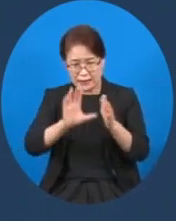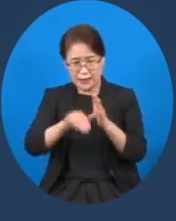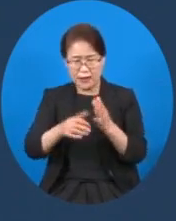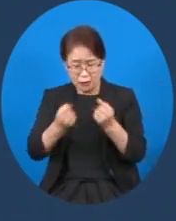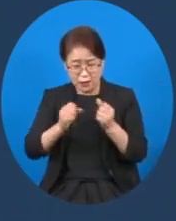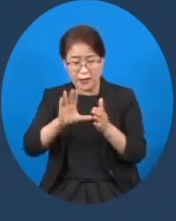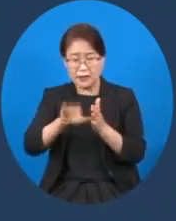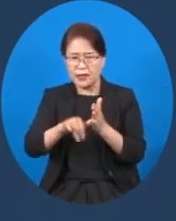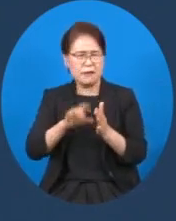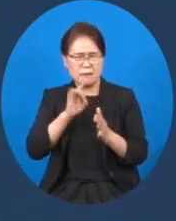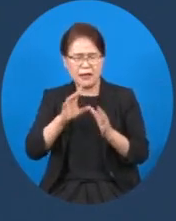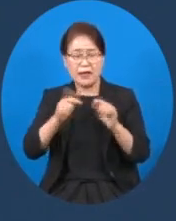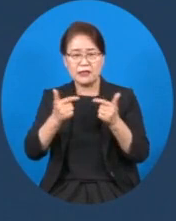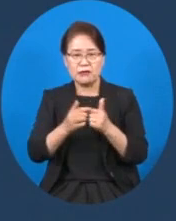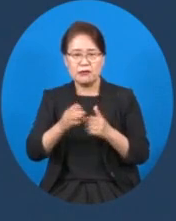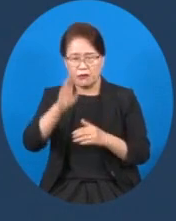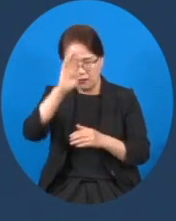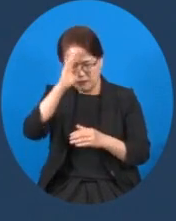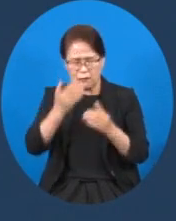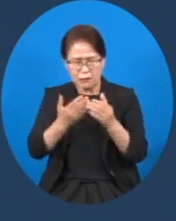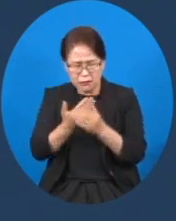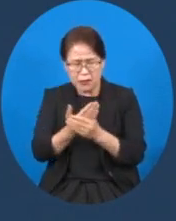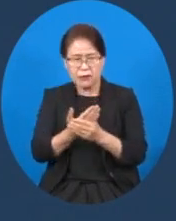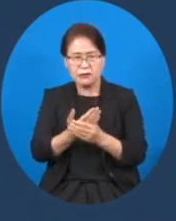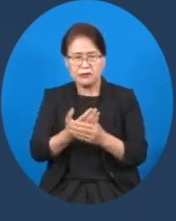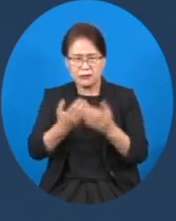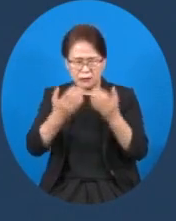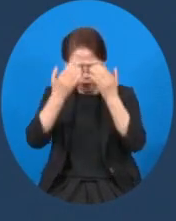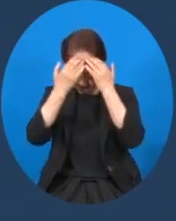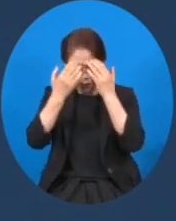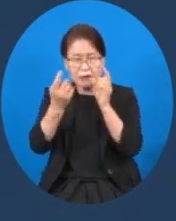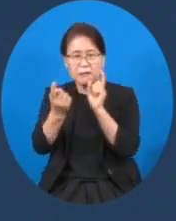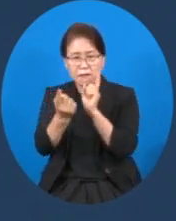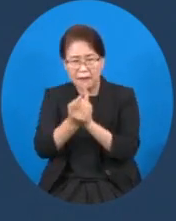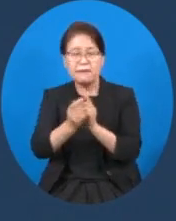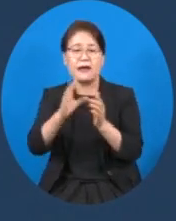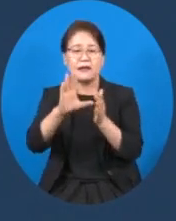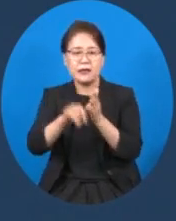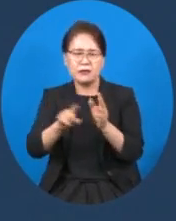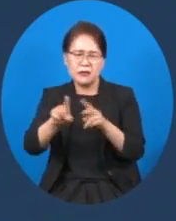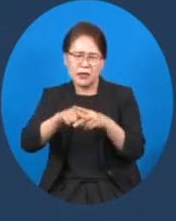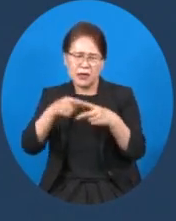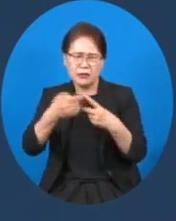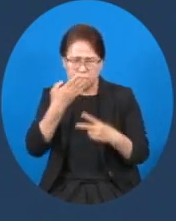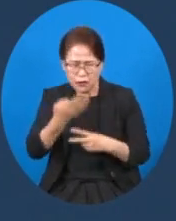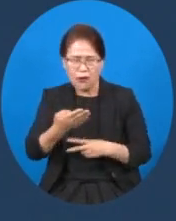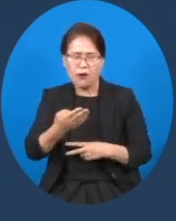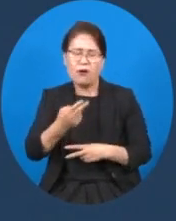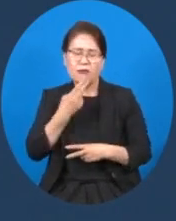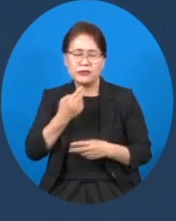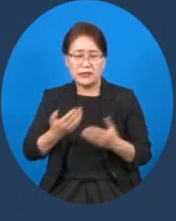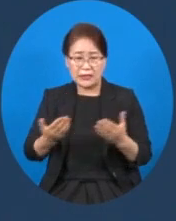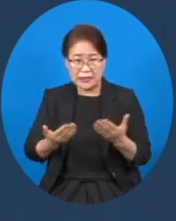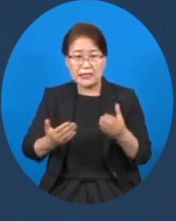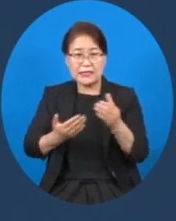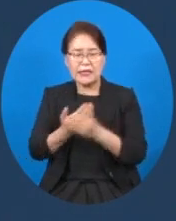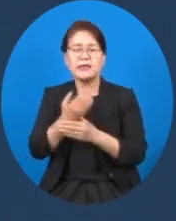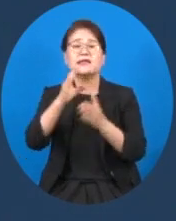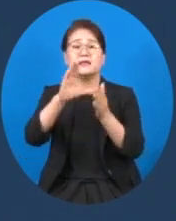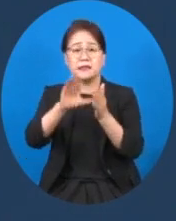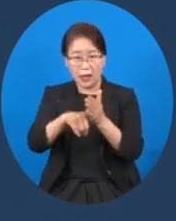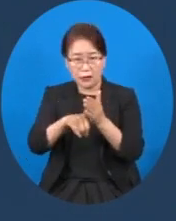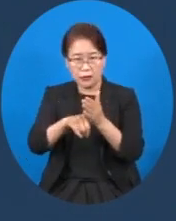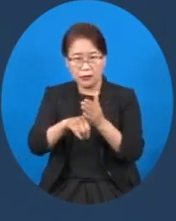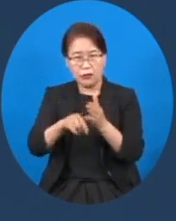때만이 아니라 병들고 시름할 때도, 고난이 겹치고 이해할 수 없는 일이 일어난 때에도